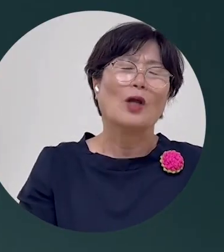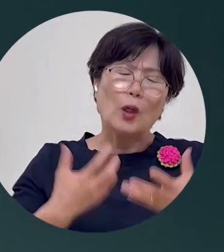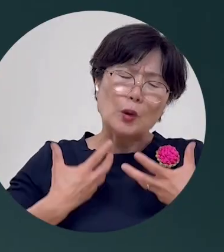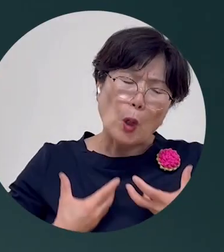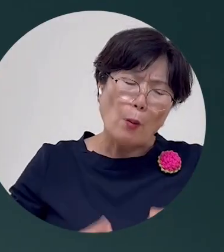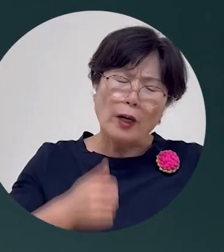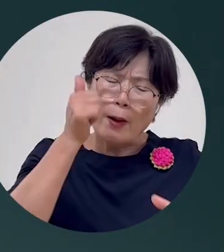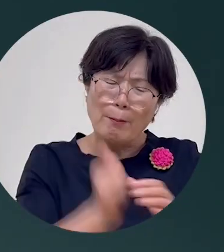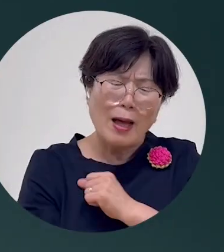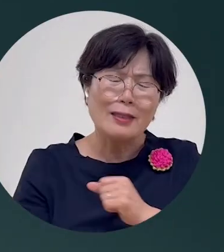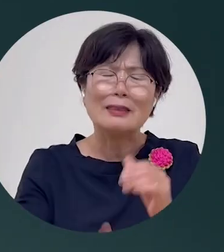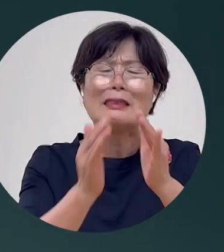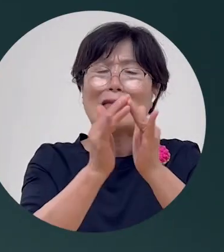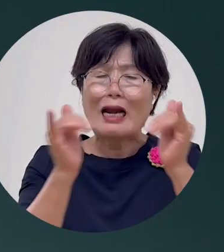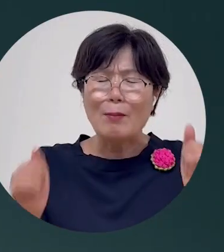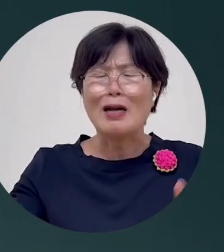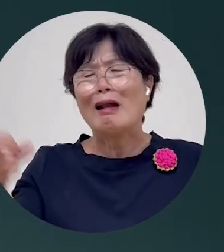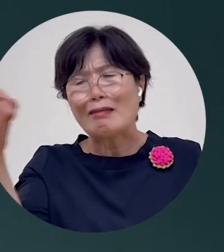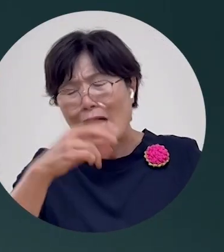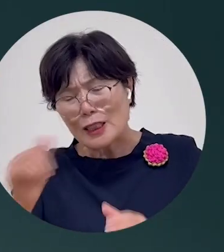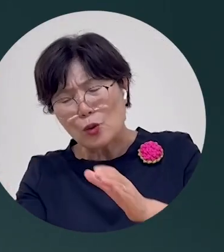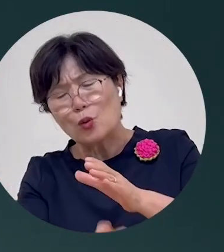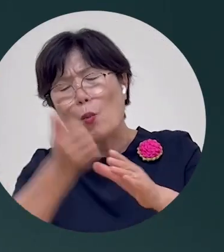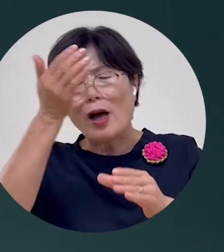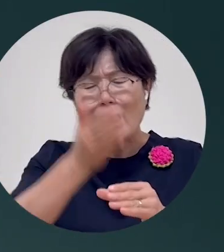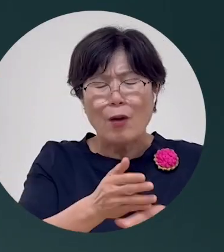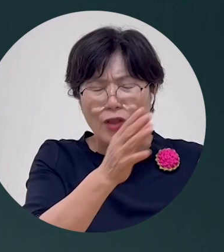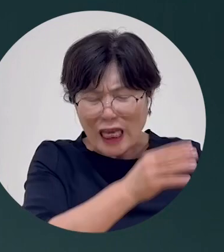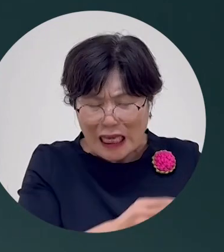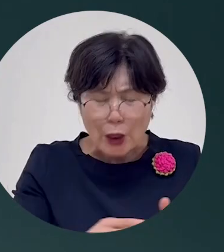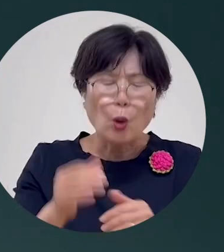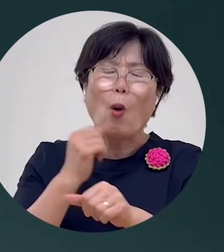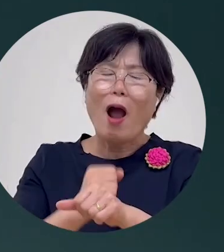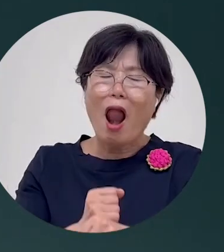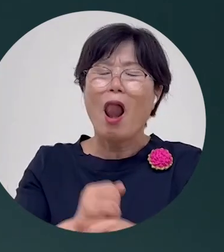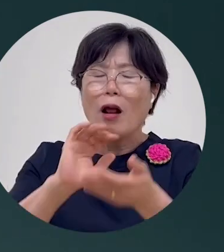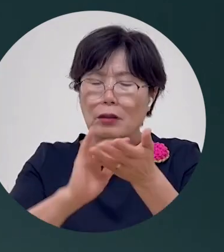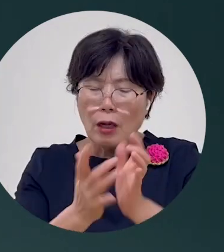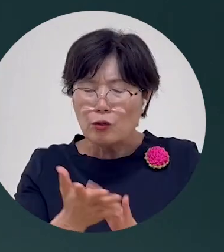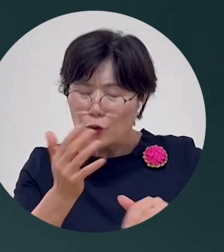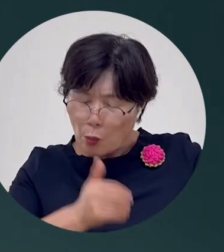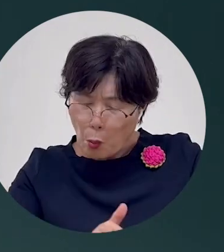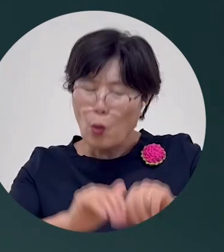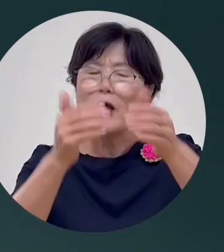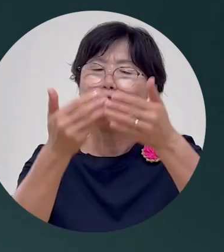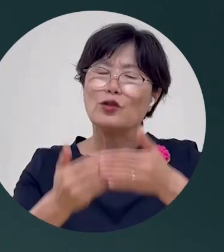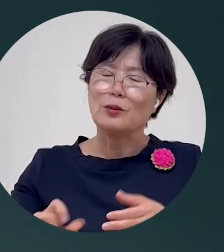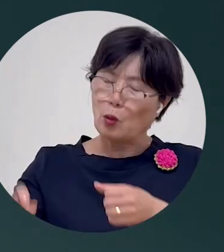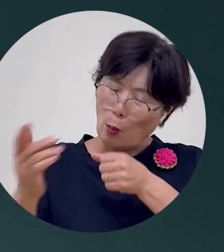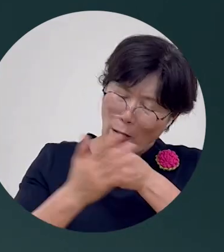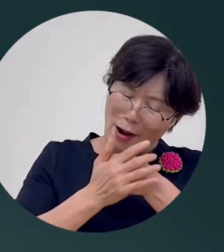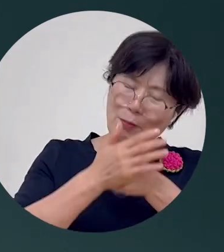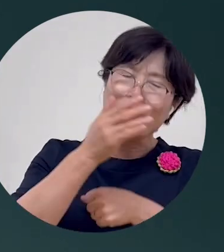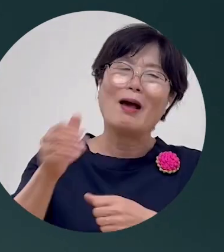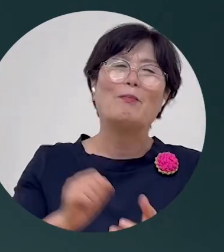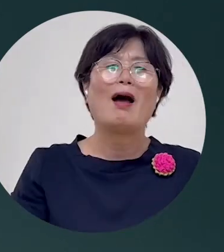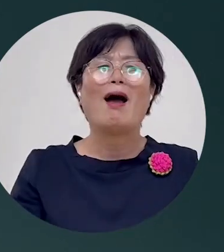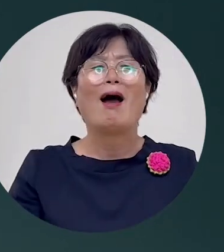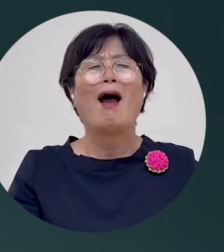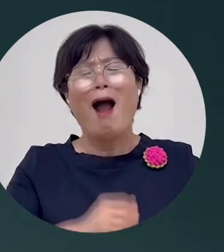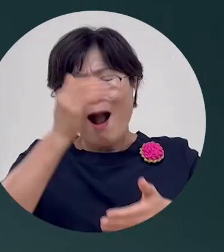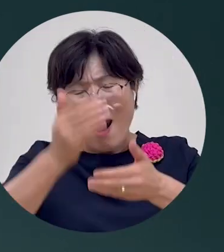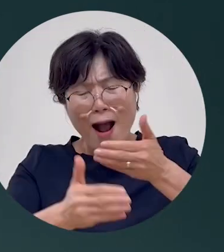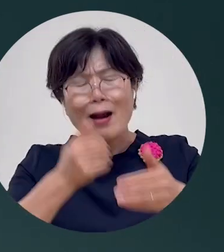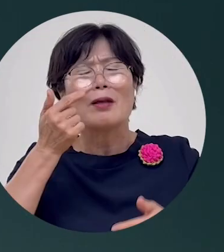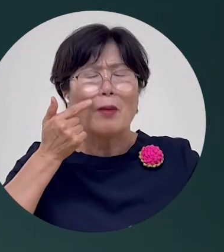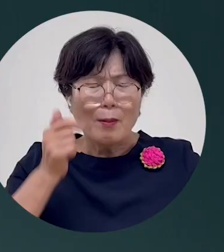절망에 빠진 인간들을 다시 소망 가운데로 인도해 주실 예수님을 보내주심으로써 하나님 아버지는 자기의 뜻과